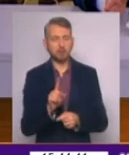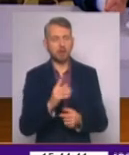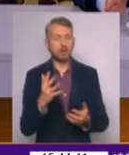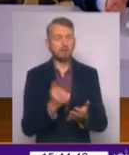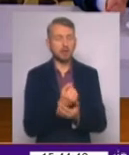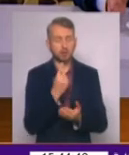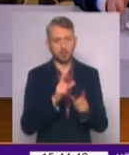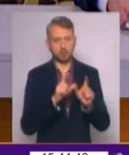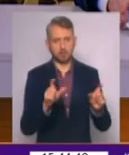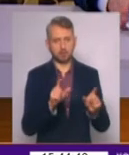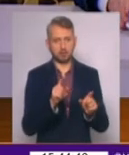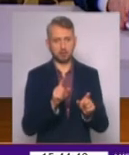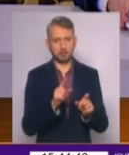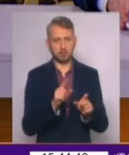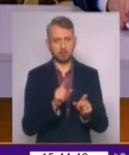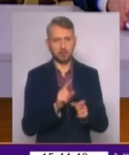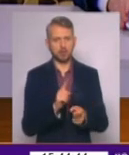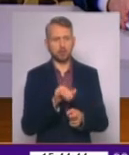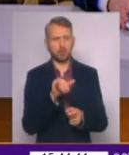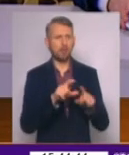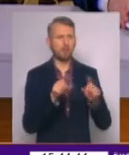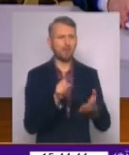одна компанія, що там у компанії має бути оборот щось